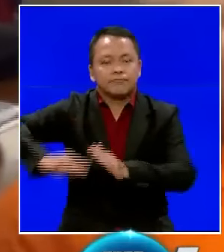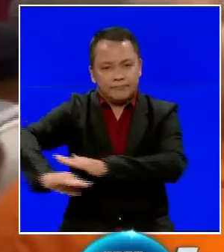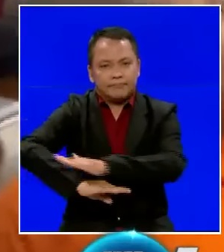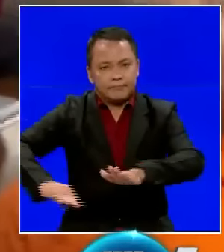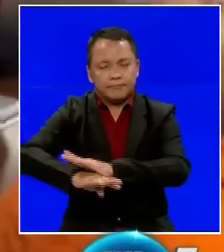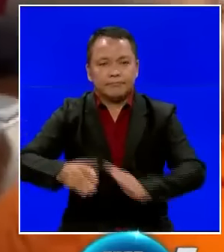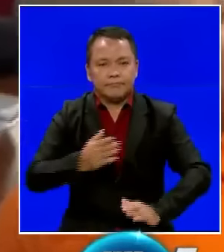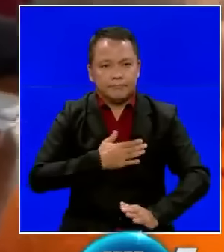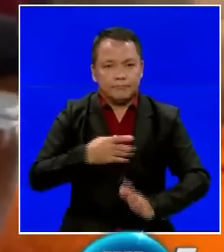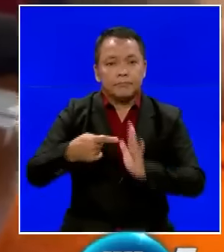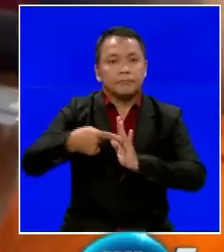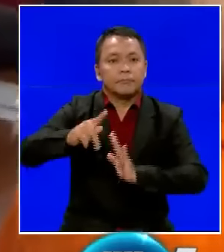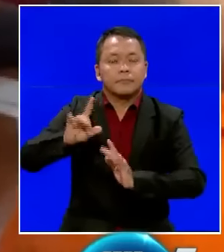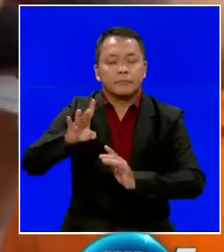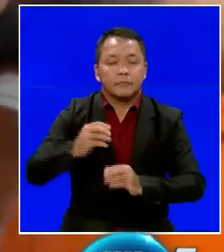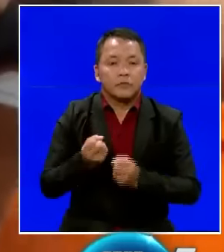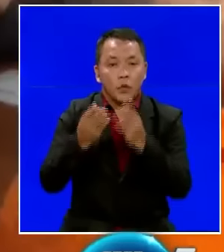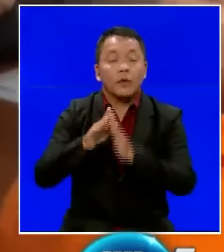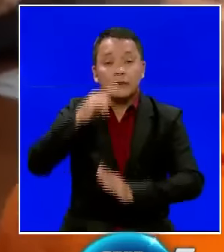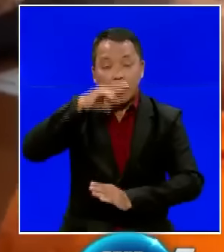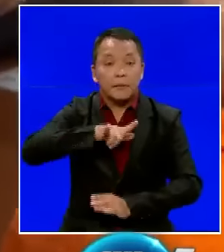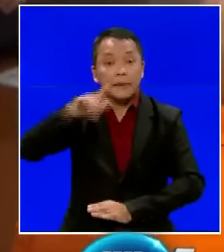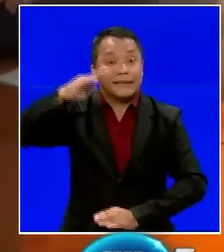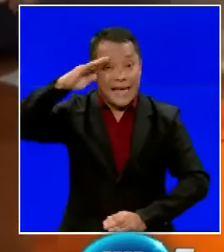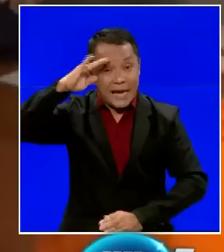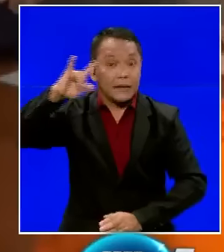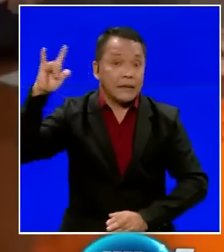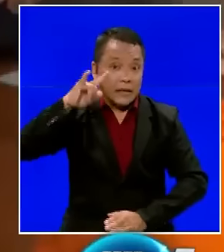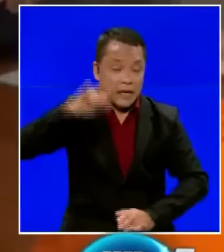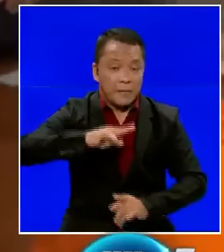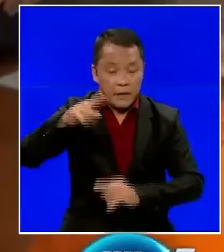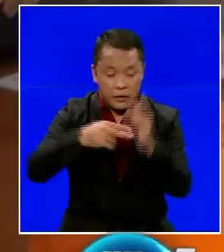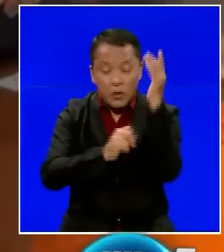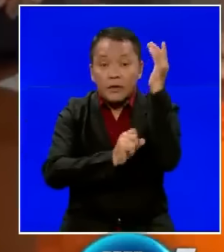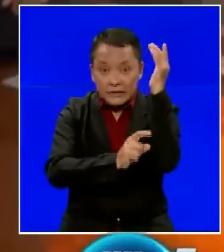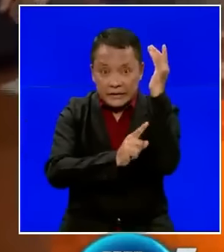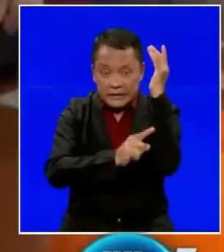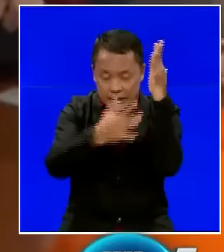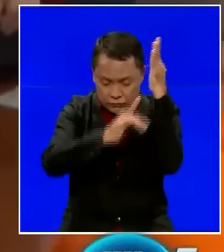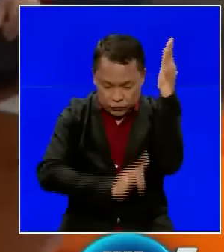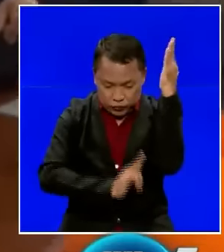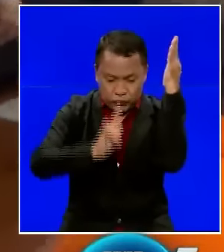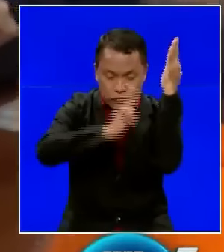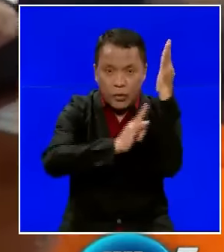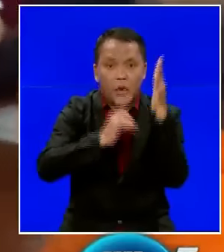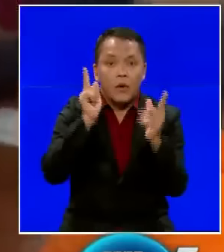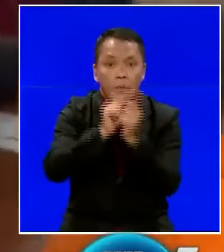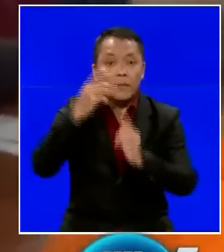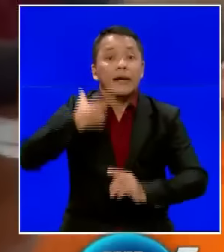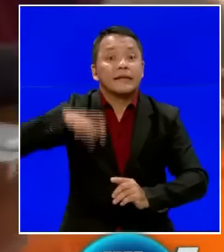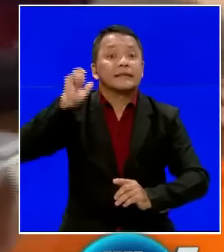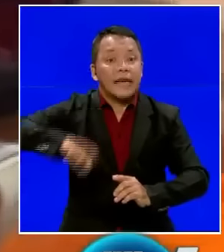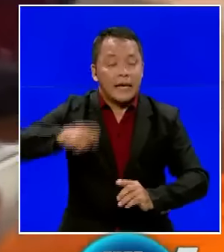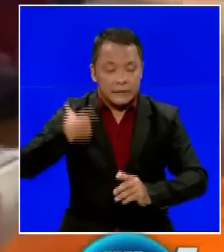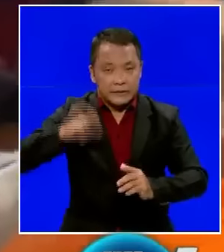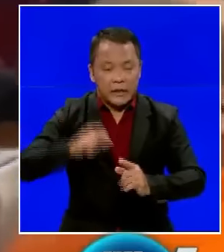ส่วนตัวแป้งเองจะถูกส่งกลับไทยเครื่องบินกองทัพอากาศแล้วก็จะไปที่นครศรีธรรมราชก่อนบอกว่าต้องไปรายงานตัวกับศาลที่นู่นก่อน